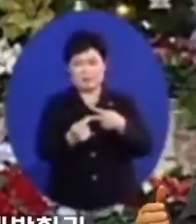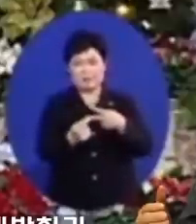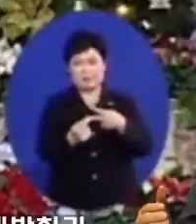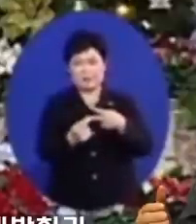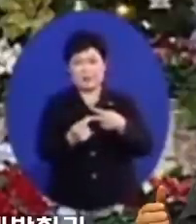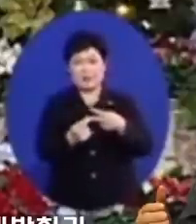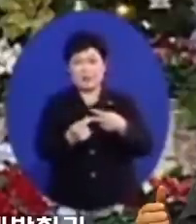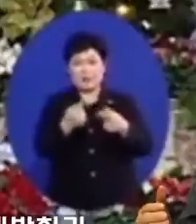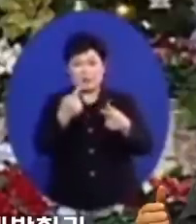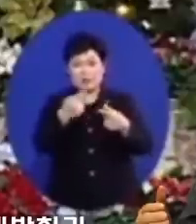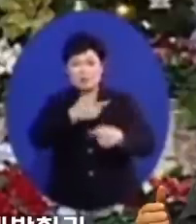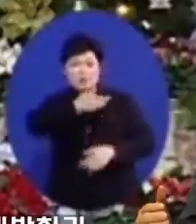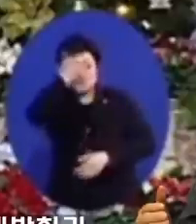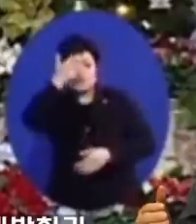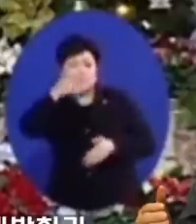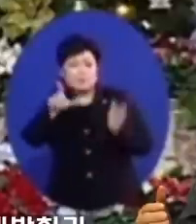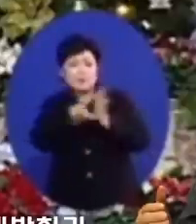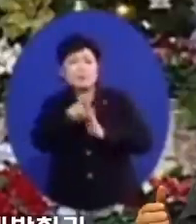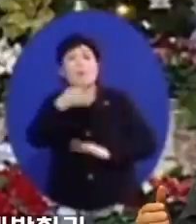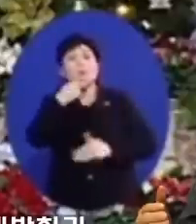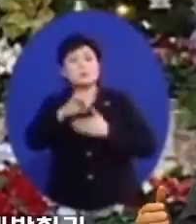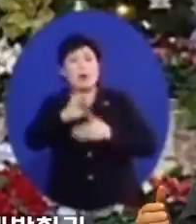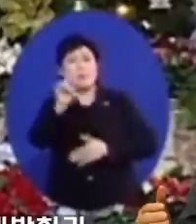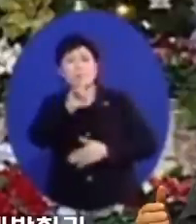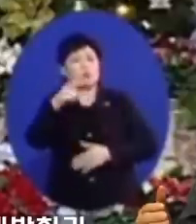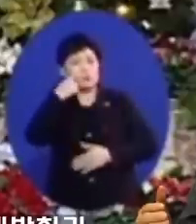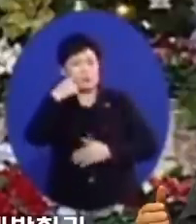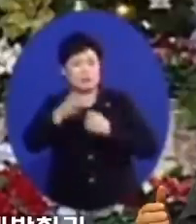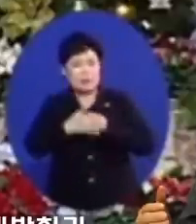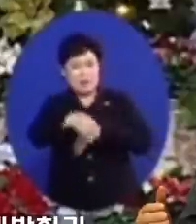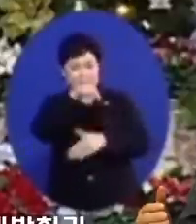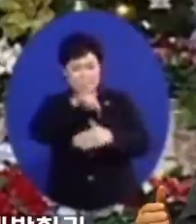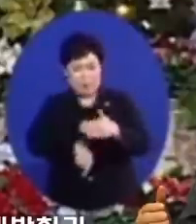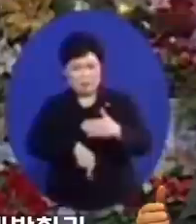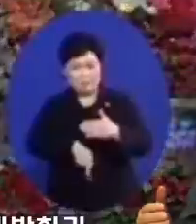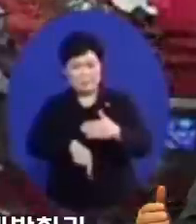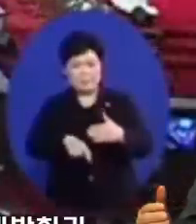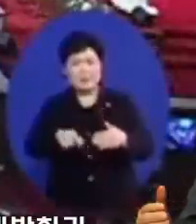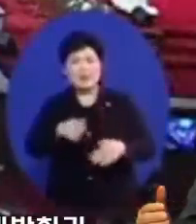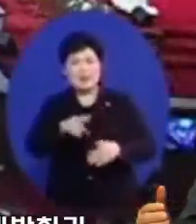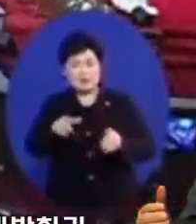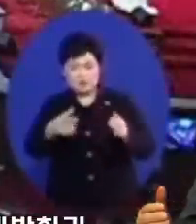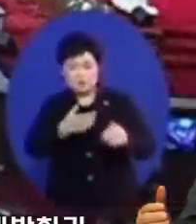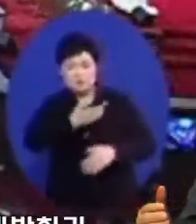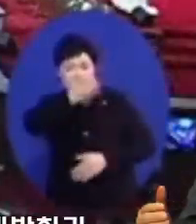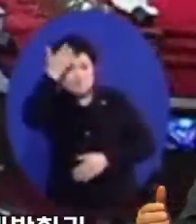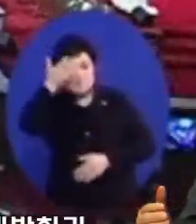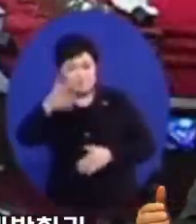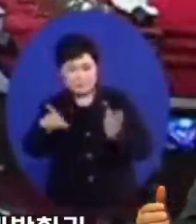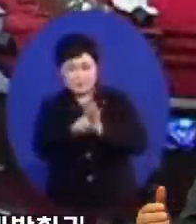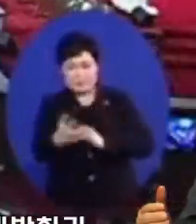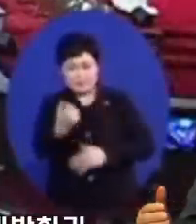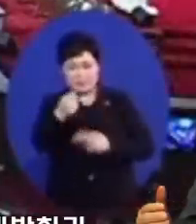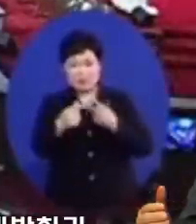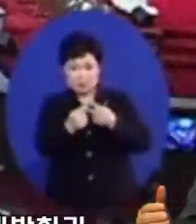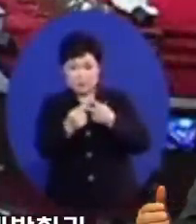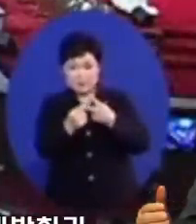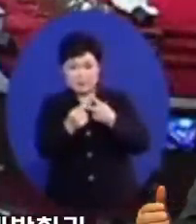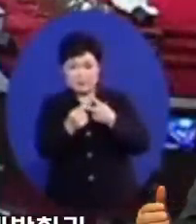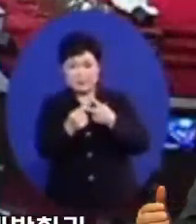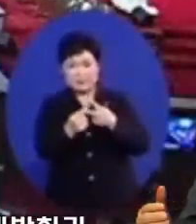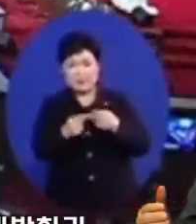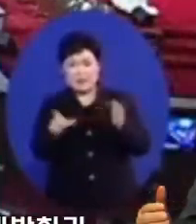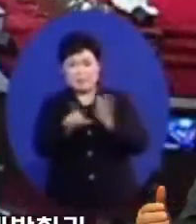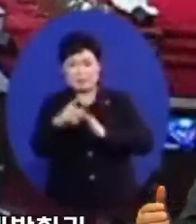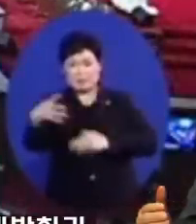꿈과 믿음이 없으면 아무것도 못합니다. 그러므로 마음에 먼저 꿈과 믿음을 분명히 가져라. 그 다음 둘째로